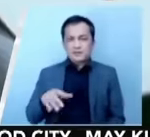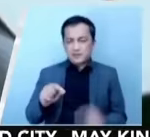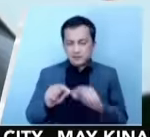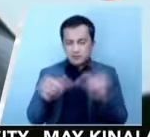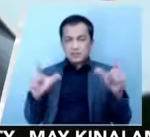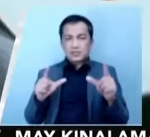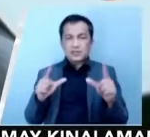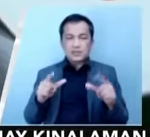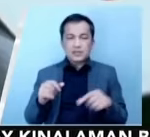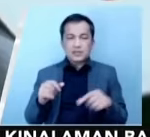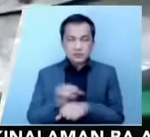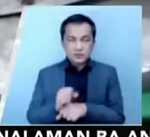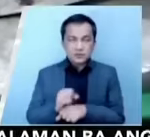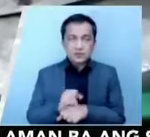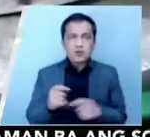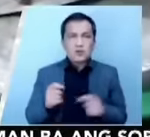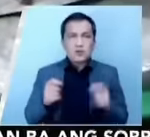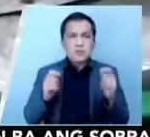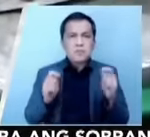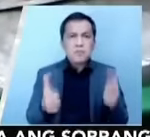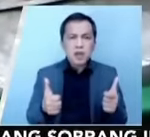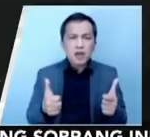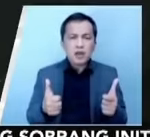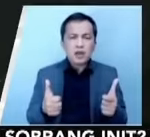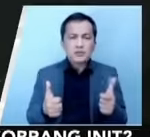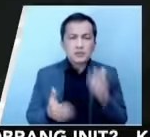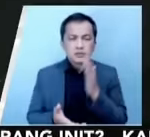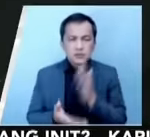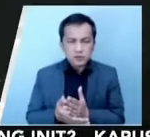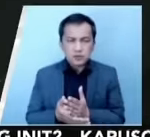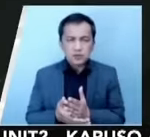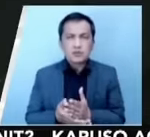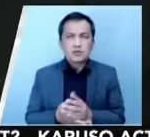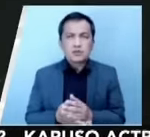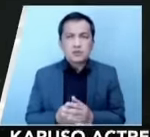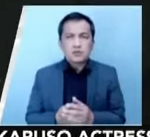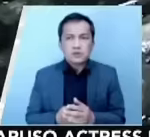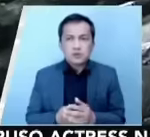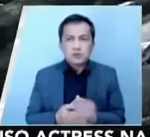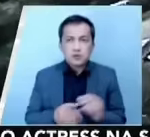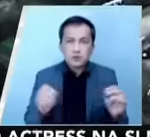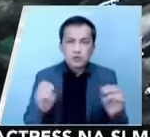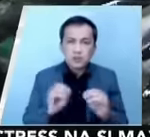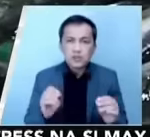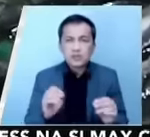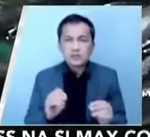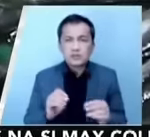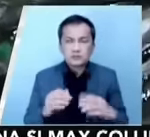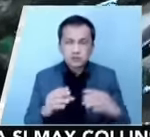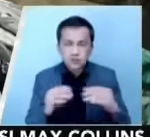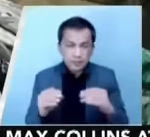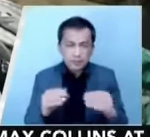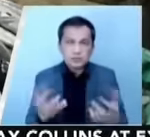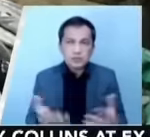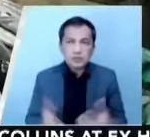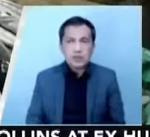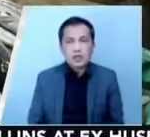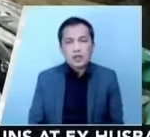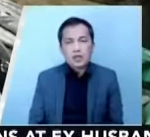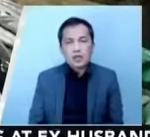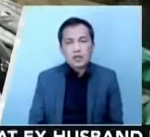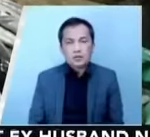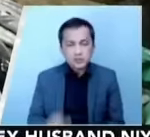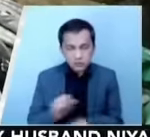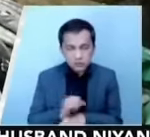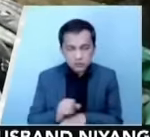na biglang nahihinto nang walang usapan muna sa industriya